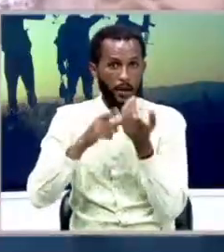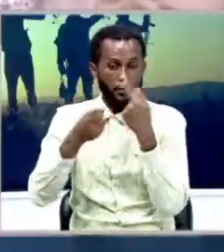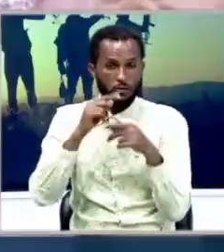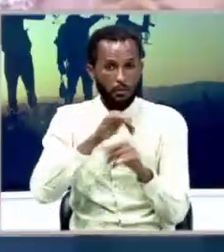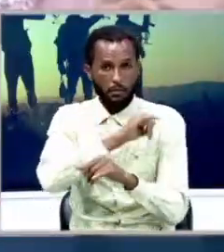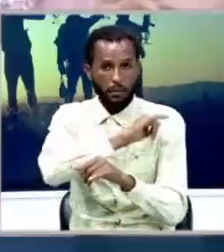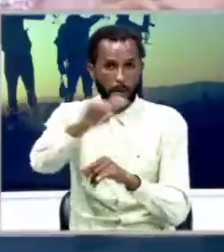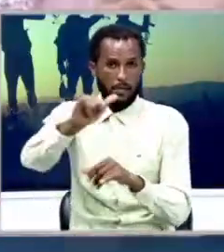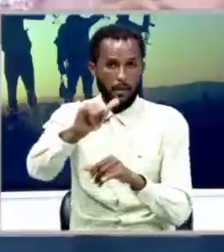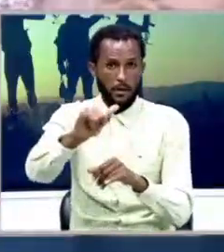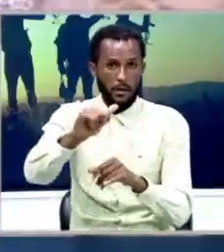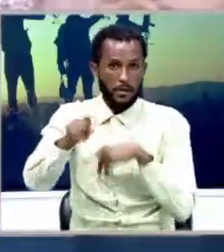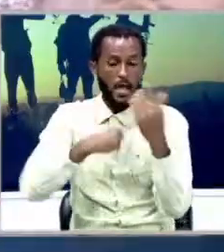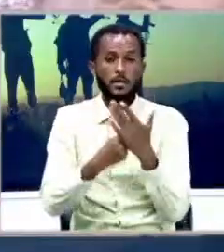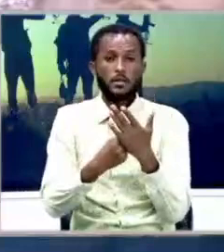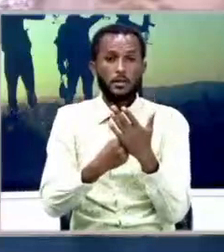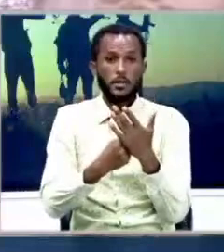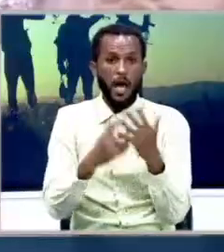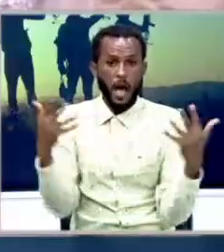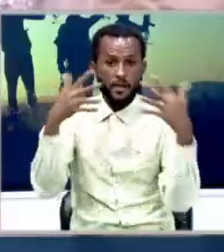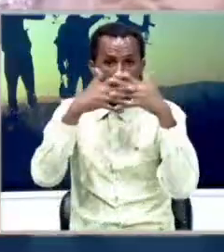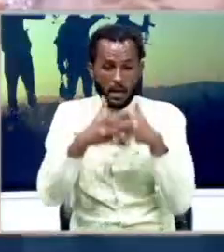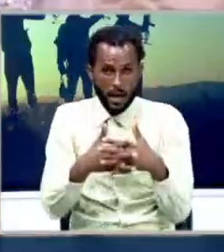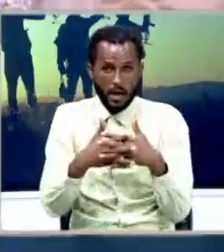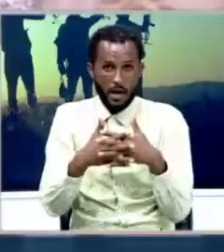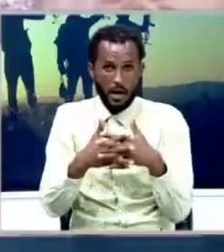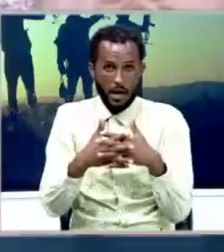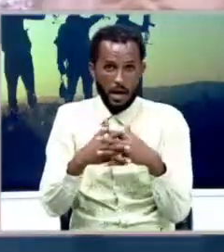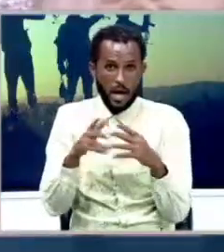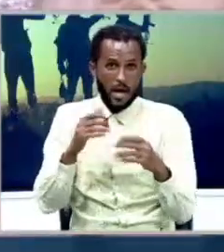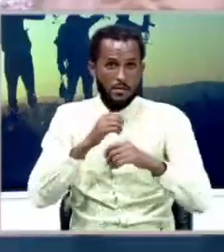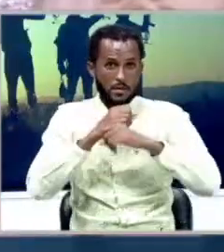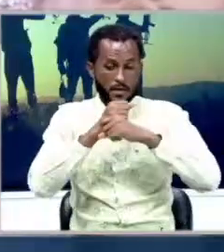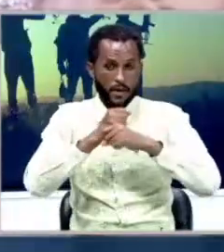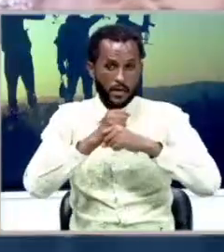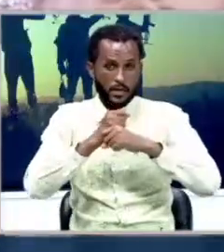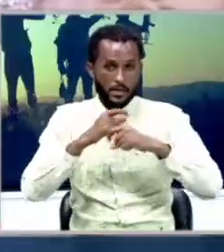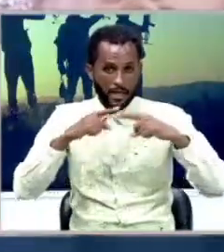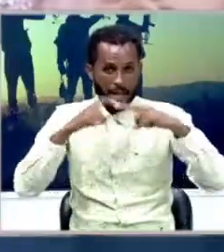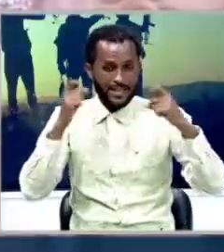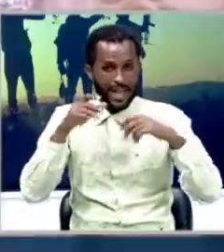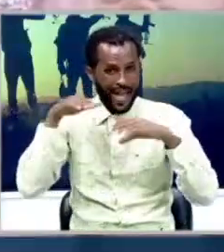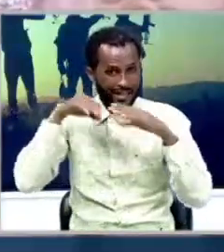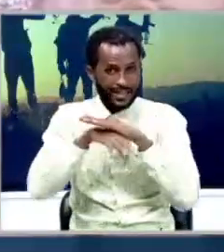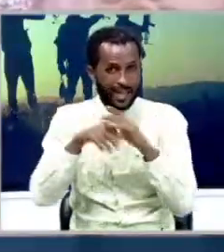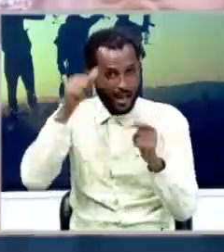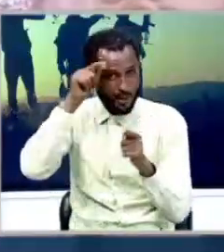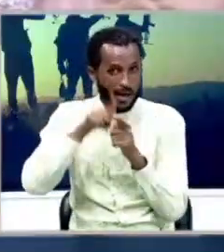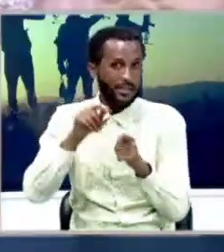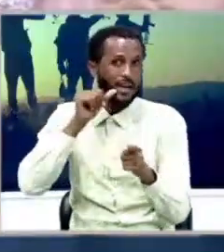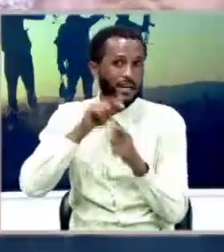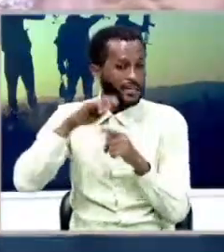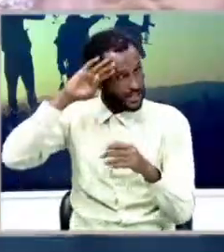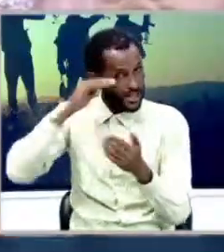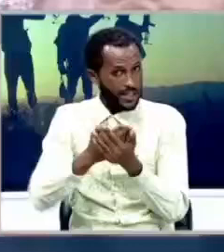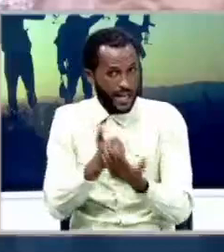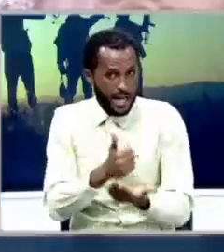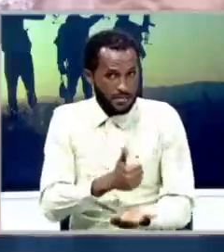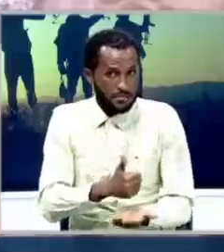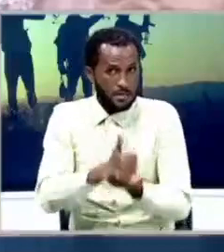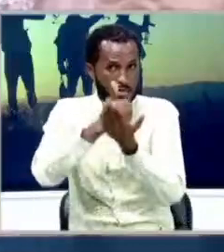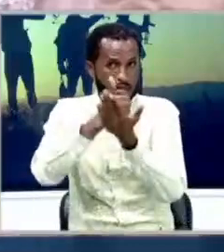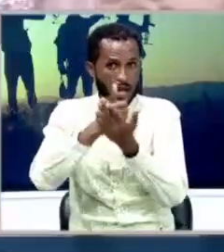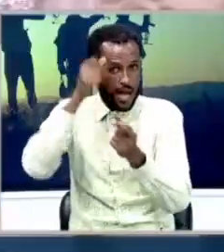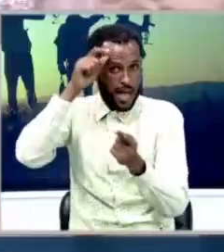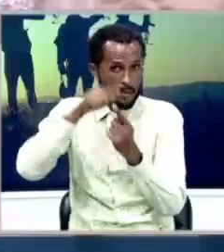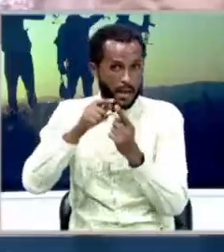ከምኡ ስለዚ ሓቢርና ኣብ ድፋዕ ሰራዊትና ኣቲና ኣሕዋትናን ደቅናን ደጊፍና ዒላማና